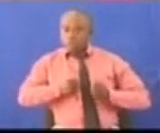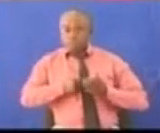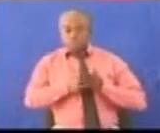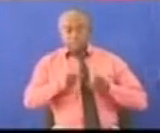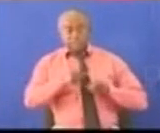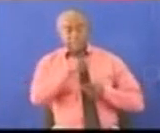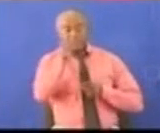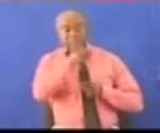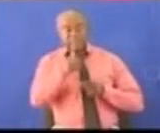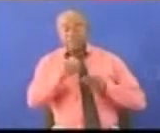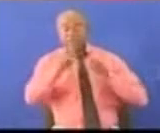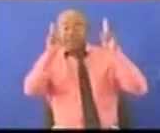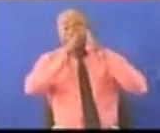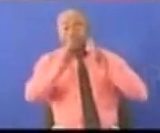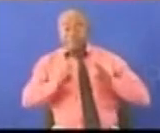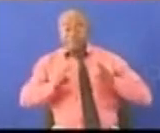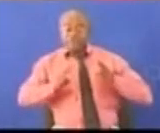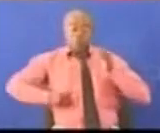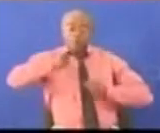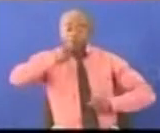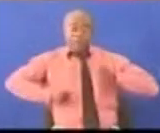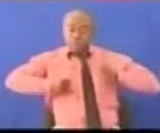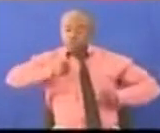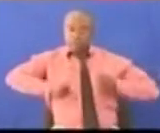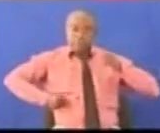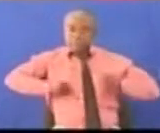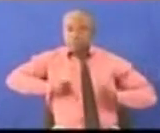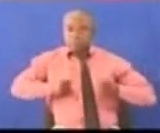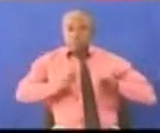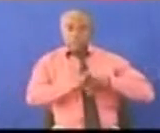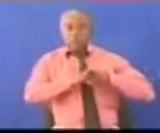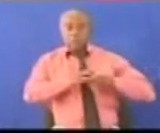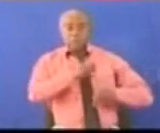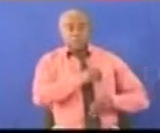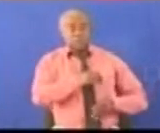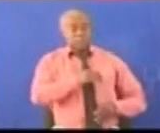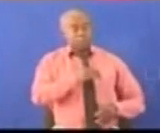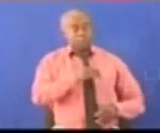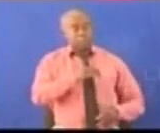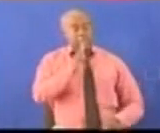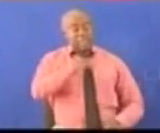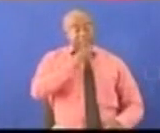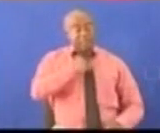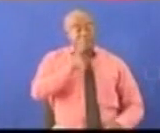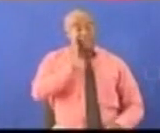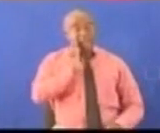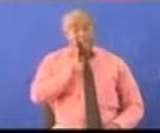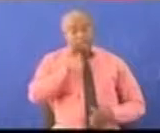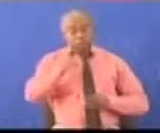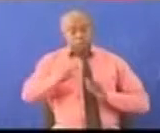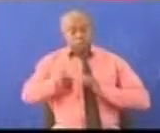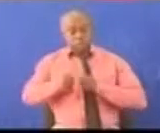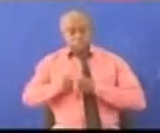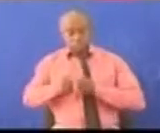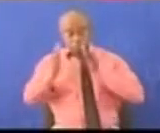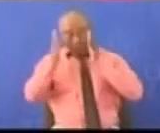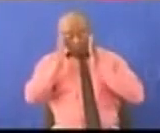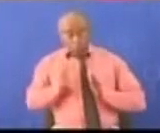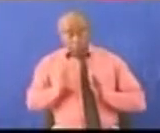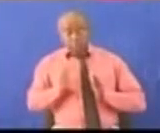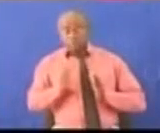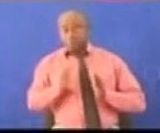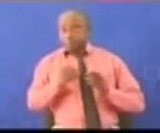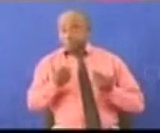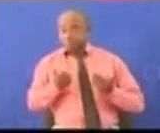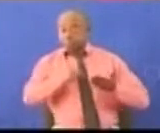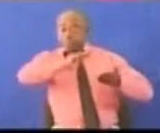Zanzibar International Marathon, na wakishirikiana na Wizara ya Habari, Vijana, Utamaduni na Michezo, waheshimiwa bunge ambao mngependa kufanya hivyo siku hiyo